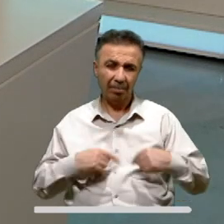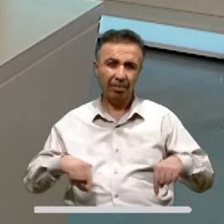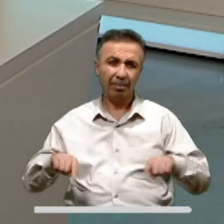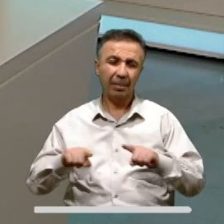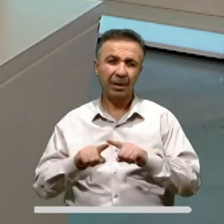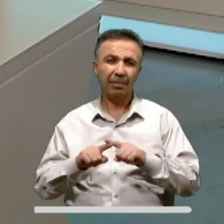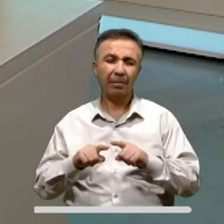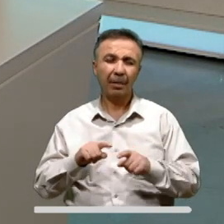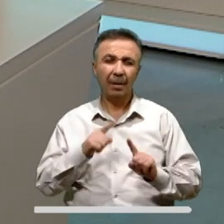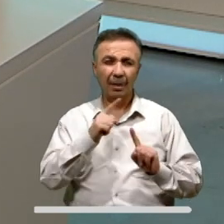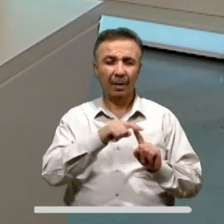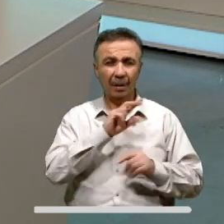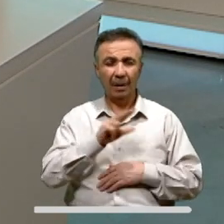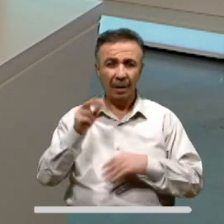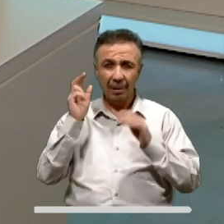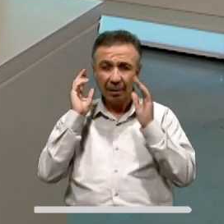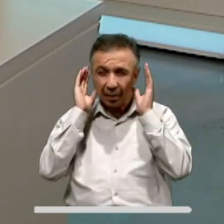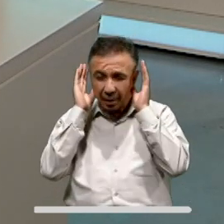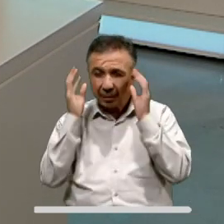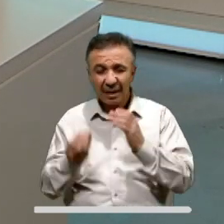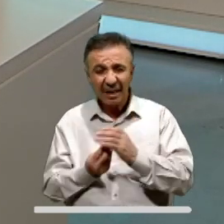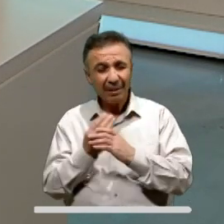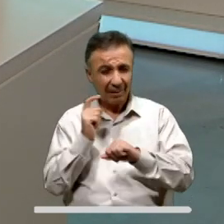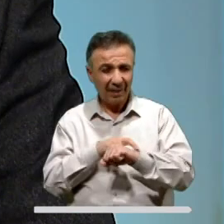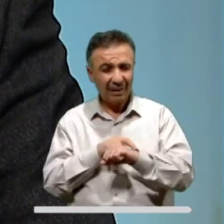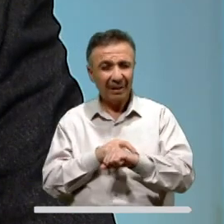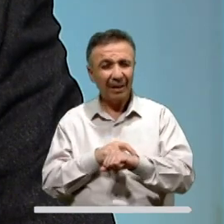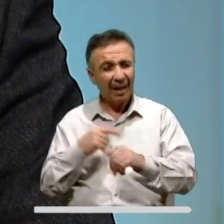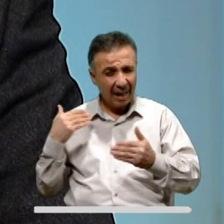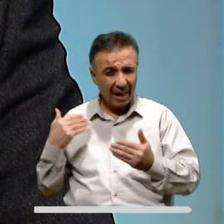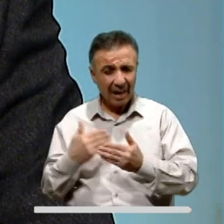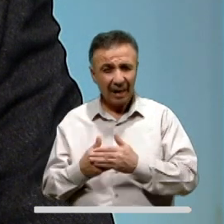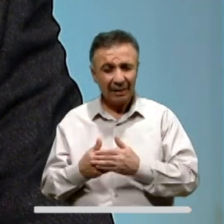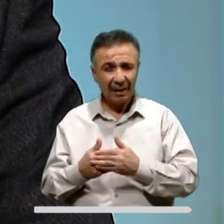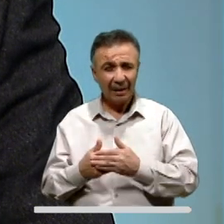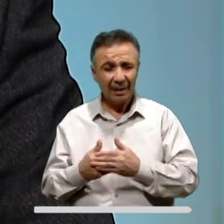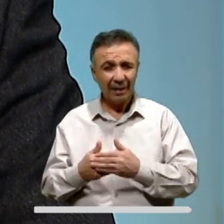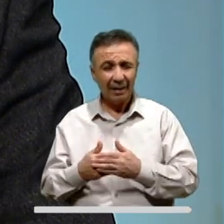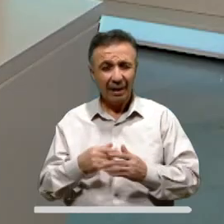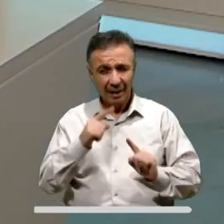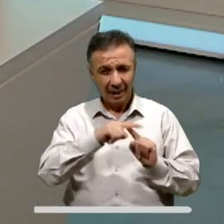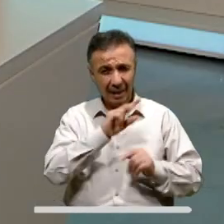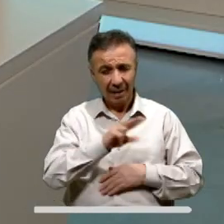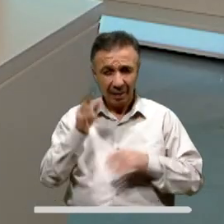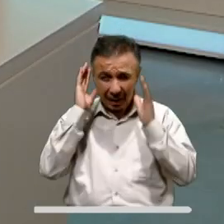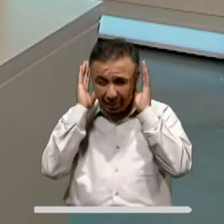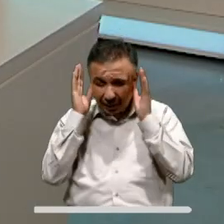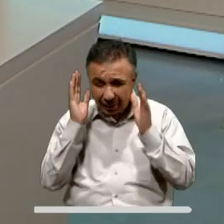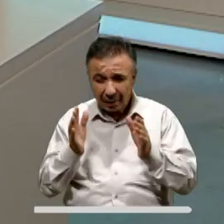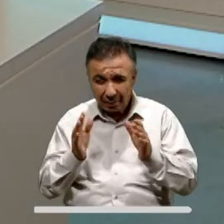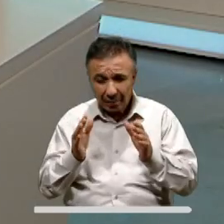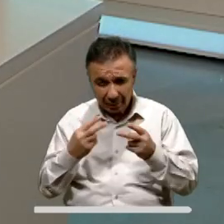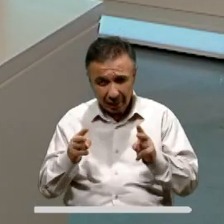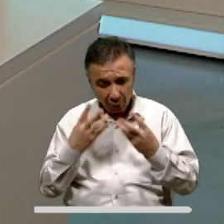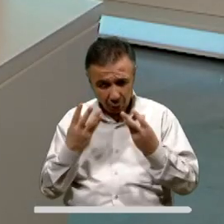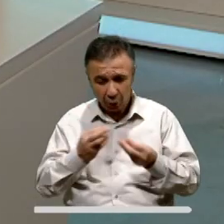Teravih namazı imsak vaktine kadar veya sabah vaktine kadar kılınabilir mi? Evet. Soralım Fatma Hanım. Yatsıyı daha